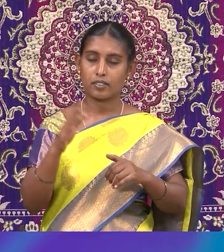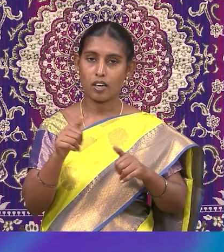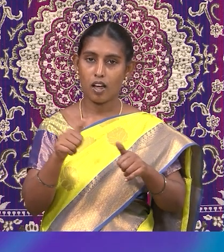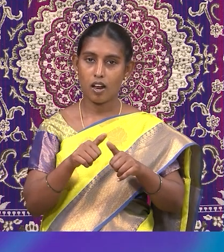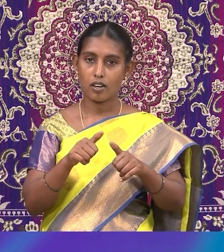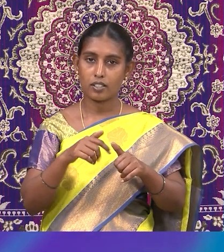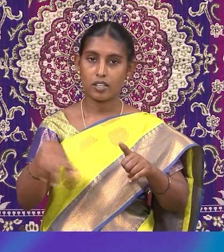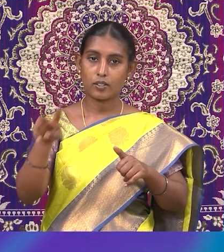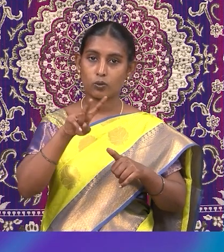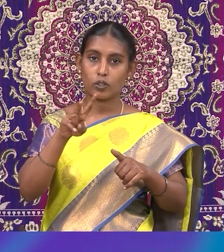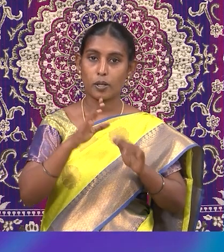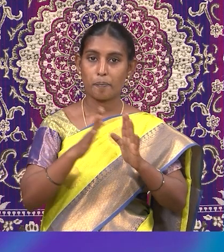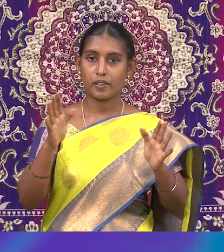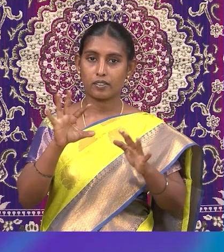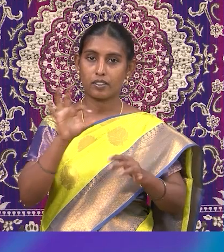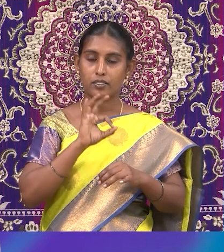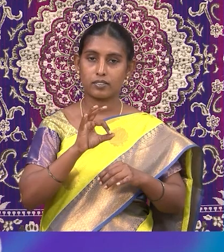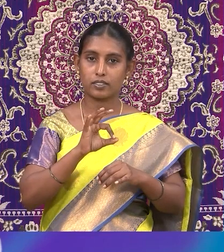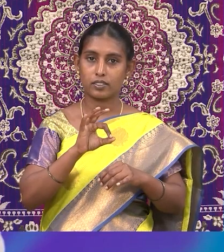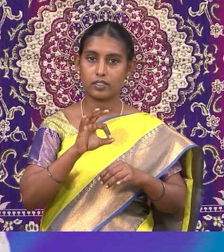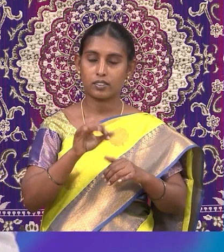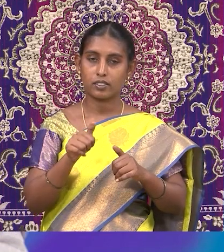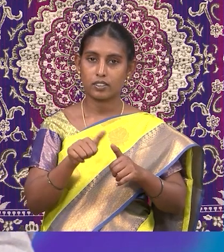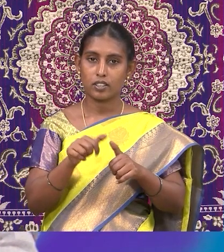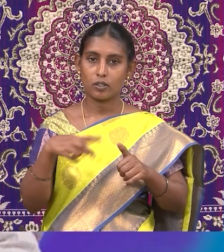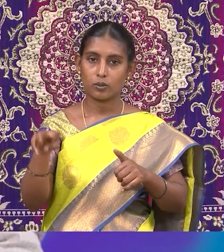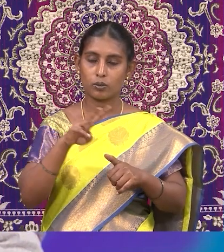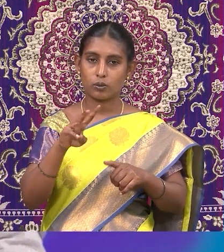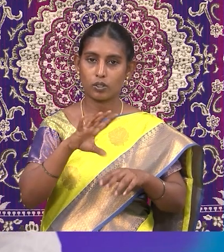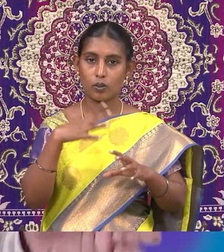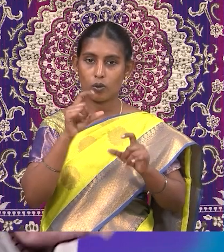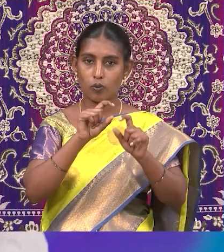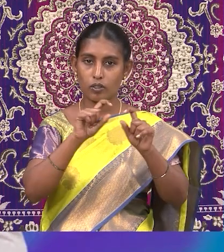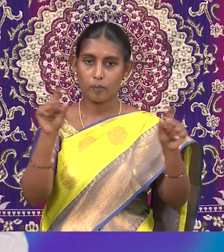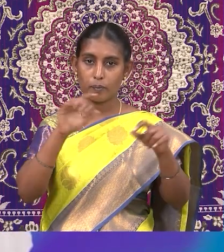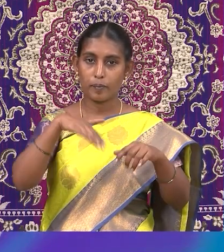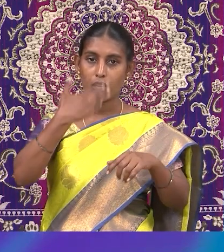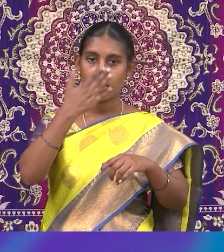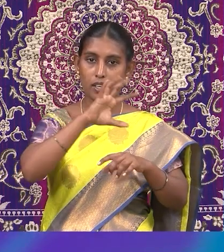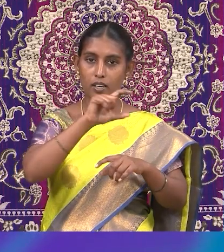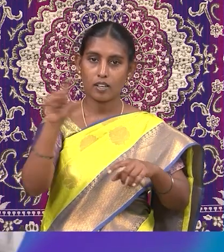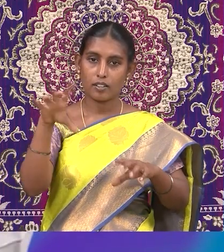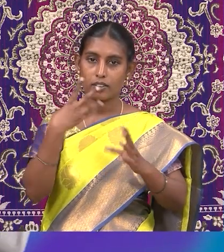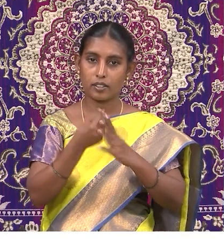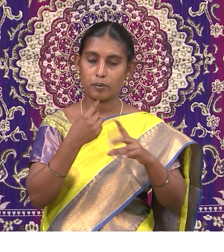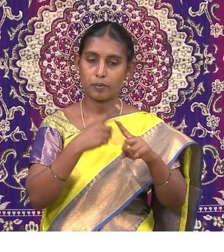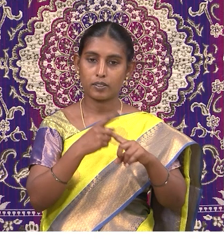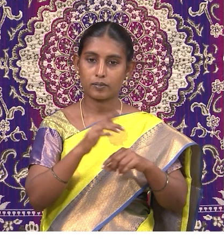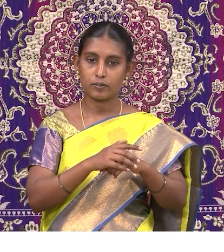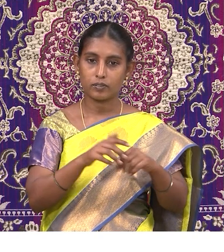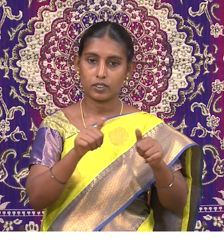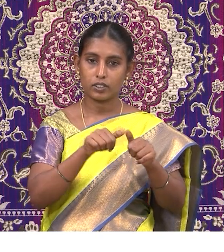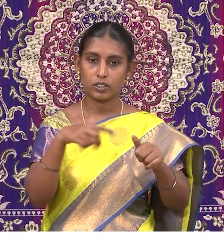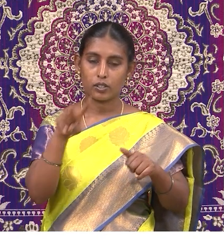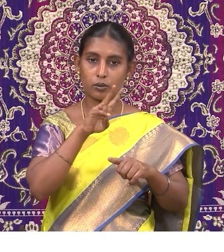தெரியும். அப்போது அந்த ஏ ஸ்கொயரால் அந்த சமன்பாடு முழுக்க பெருக்கணும். பெருக்கலாமா? ஏ